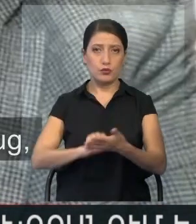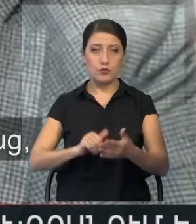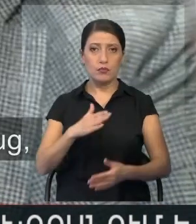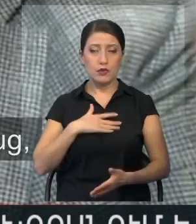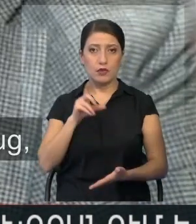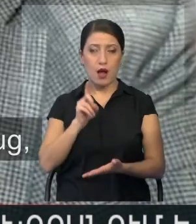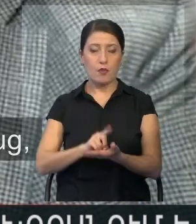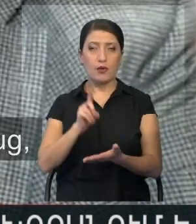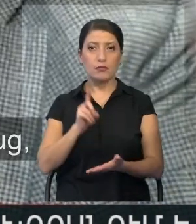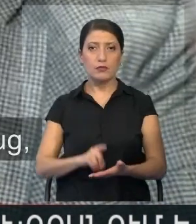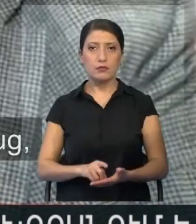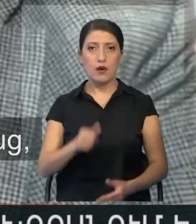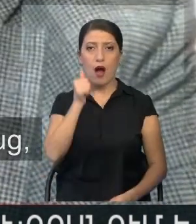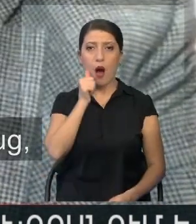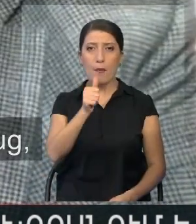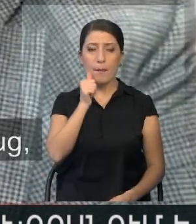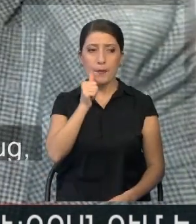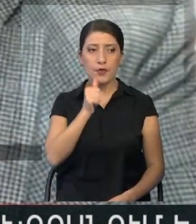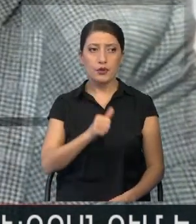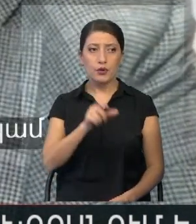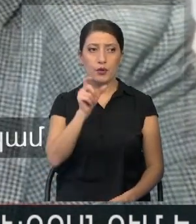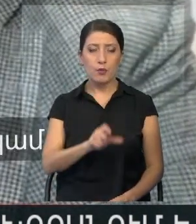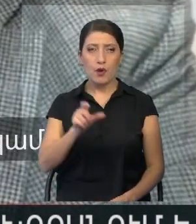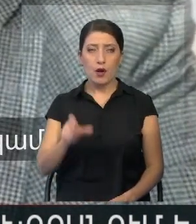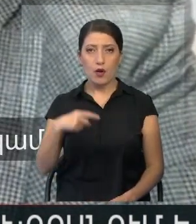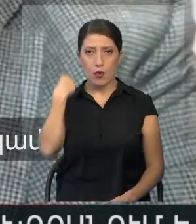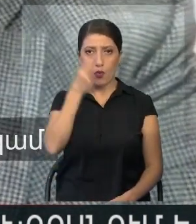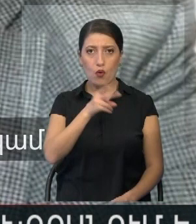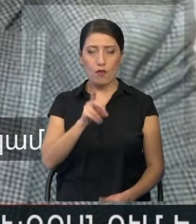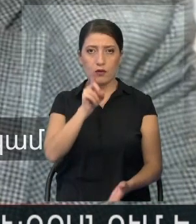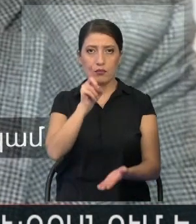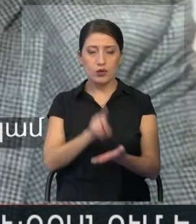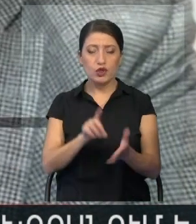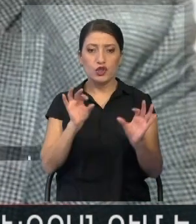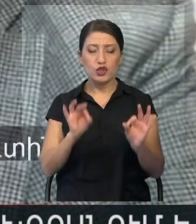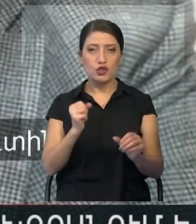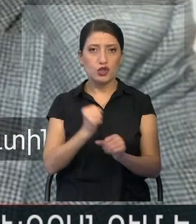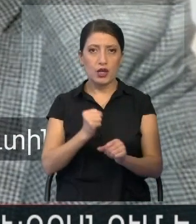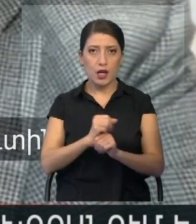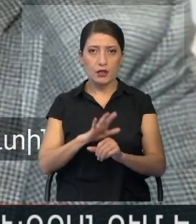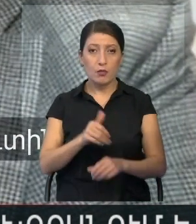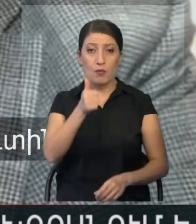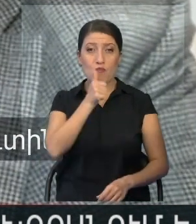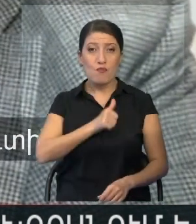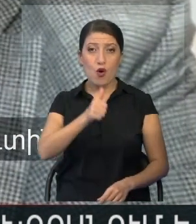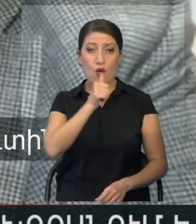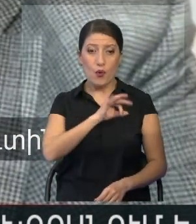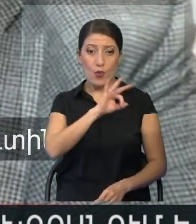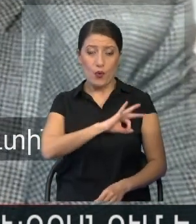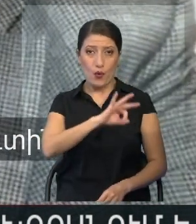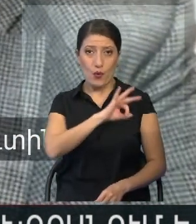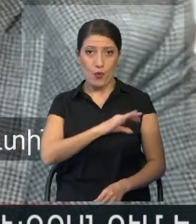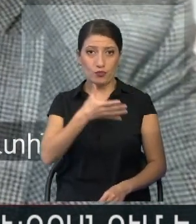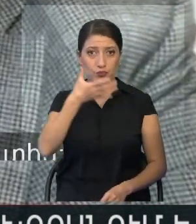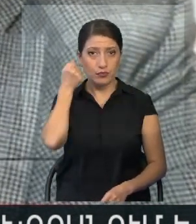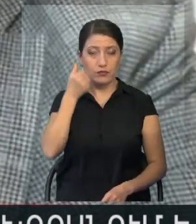անպայման ամեն օր հարաբերակերպ ենք մարդկանց, որոնք իրենց պարտականությունները ճիշտ են կատարում կամ փորձում են ինչ-որ ձևով օգտագործել այս